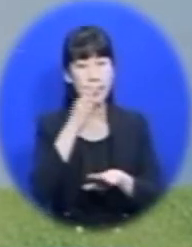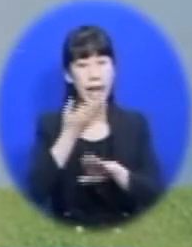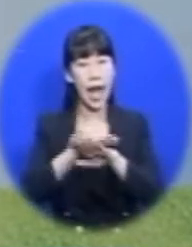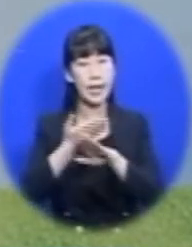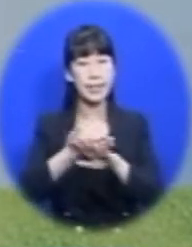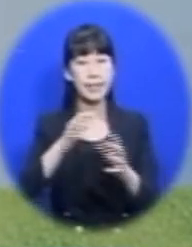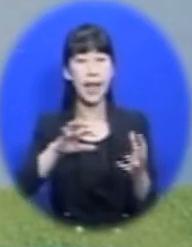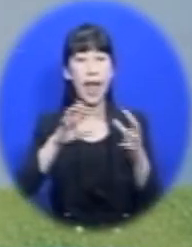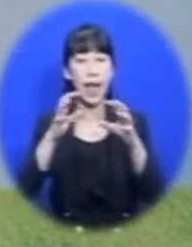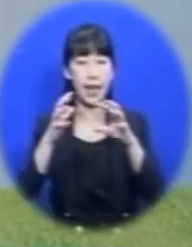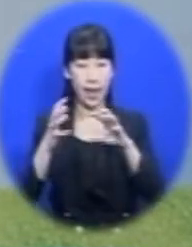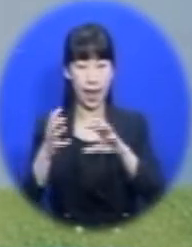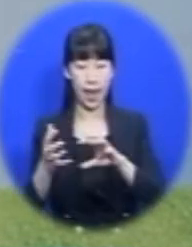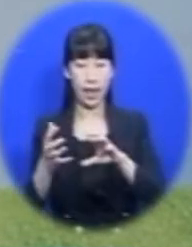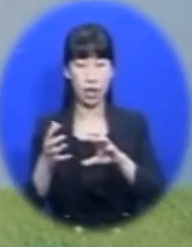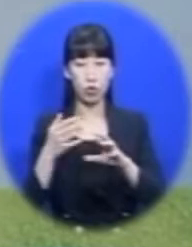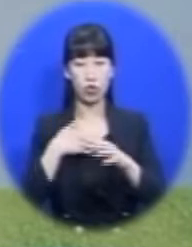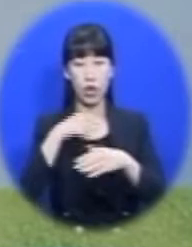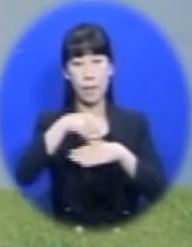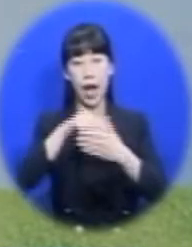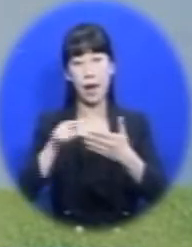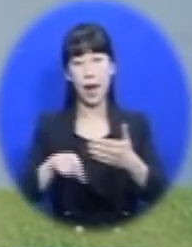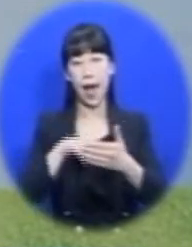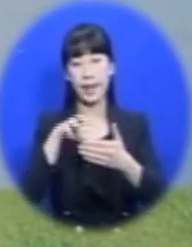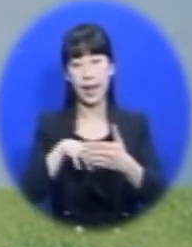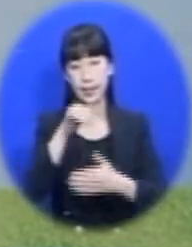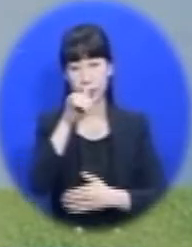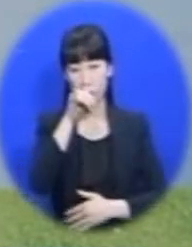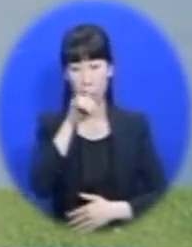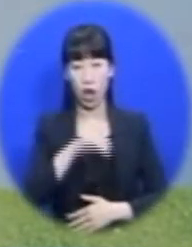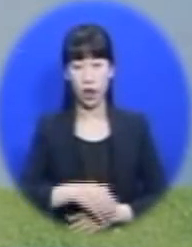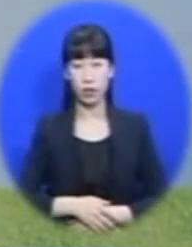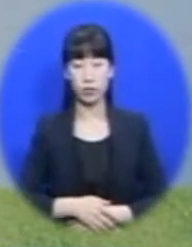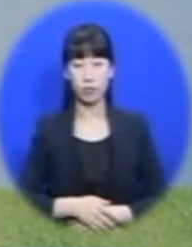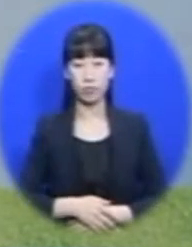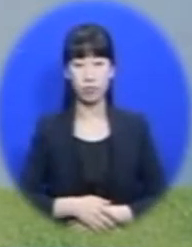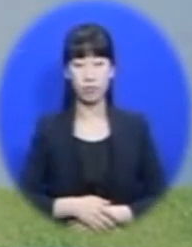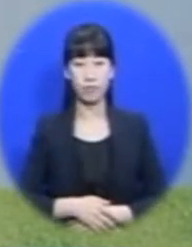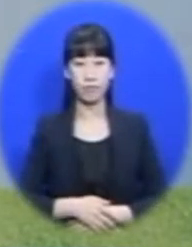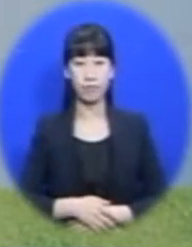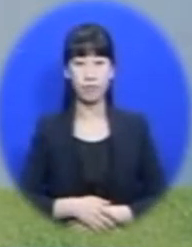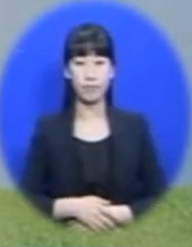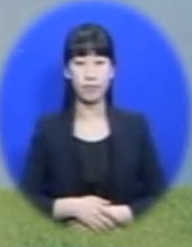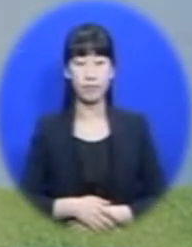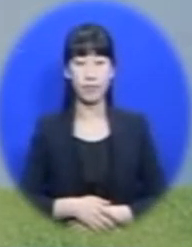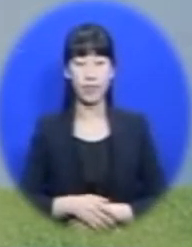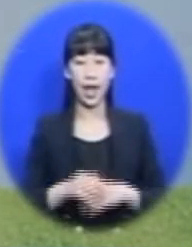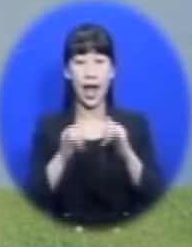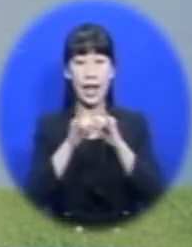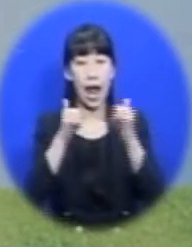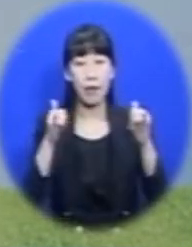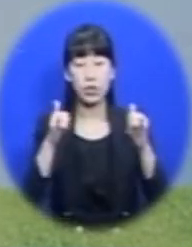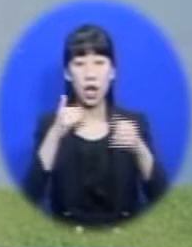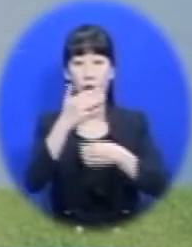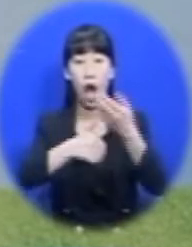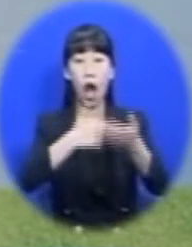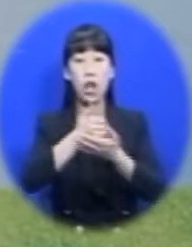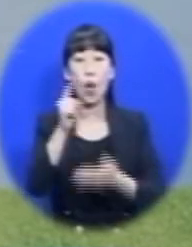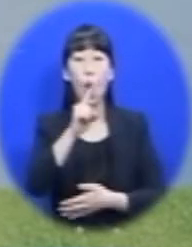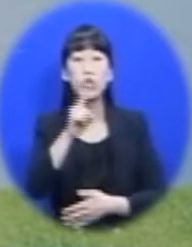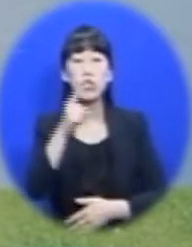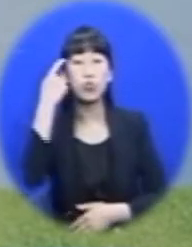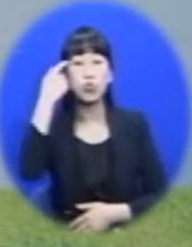세계가 우리의 내면에 있다는 걸 말하잖아요. 우리가 다 그 증인들입니다. 사람들은 하나님이 어디 계시냐고